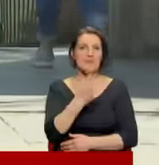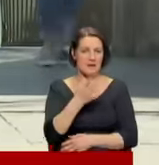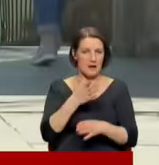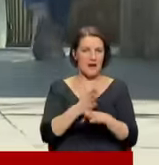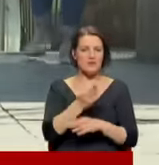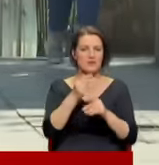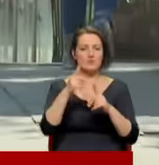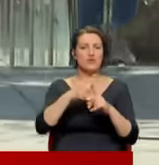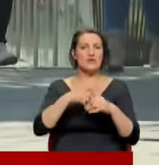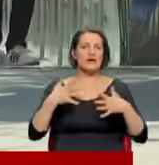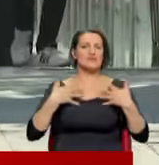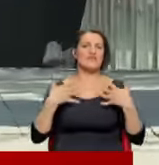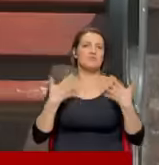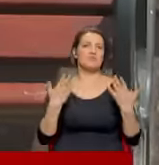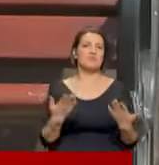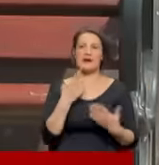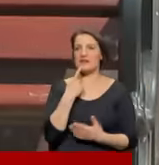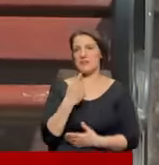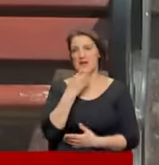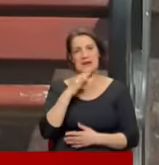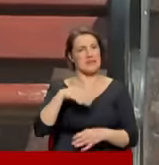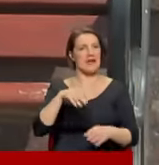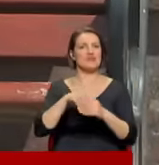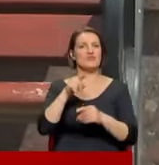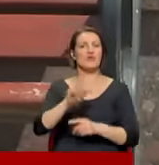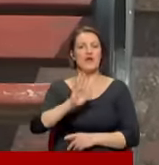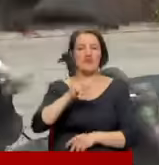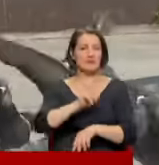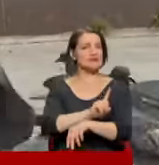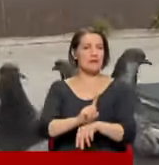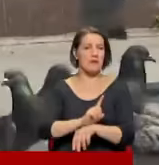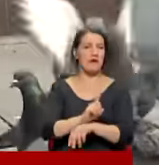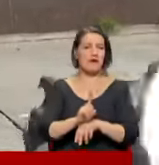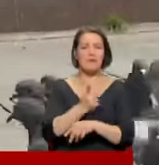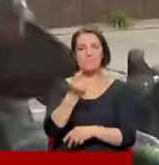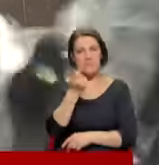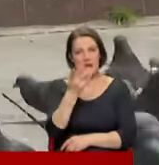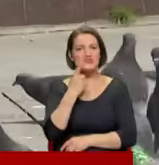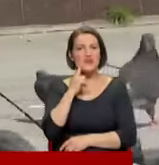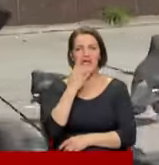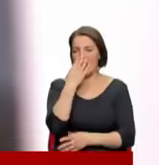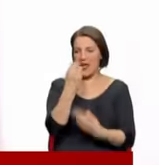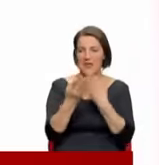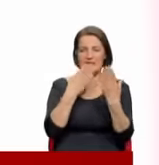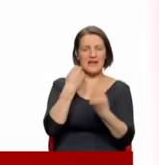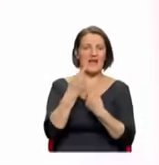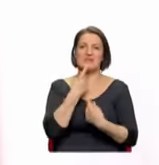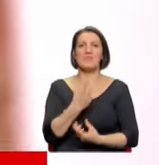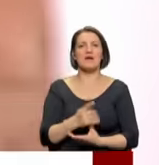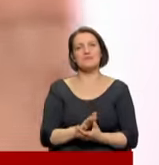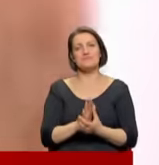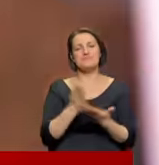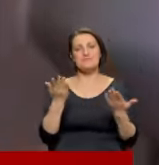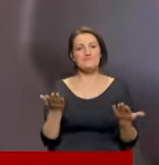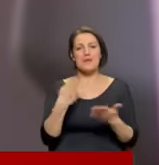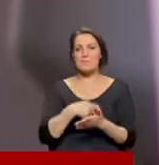aslında torunları sevindirmek demek emekliler için. Onlarla geçirecek zamanı harçlık, şeker ve hediye ile taçlandırmak demek.